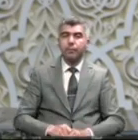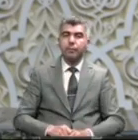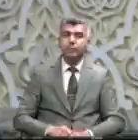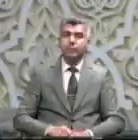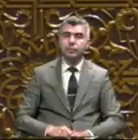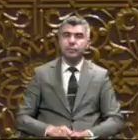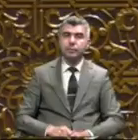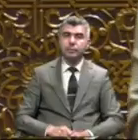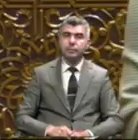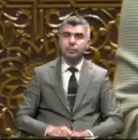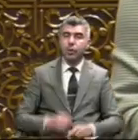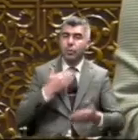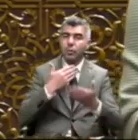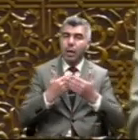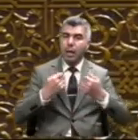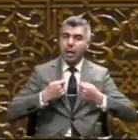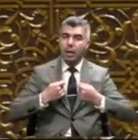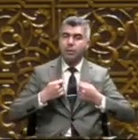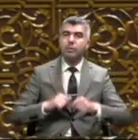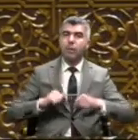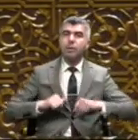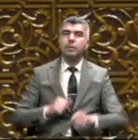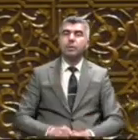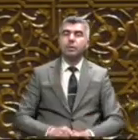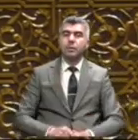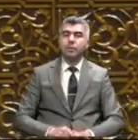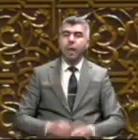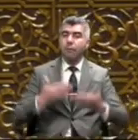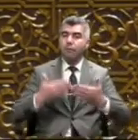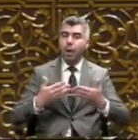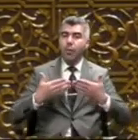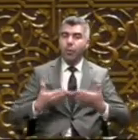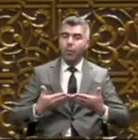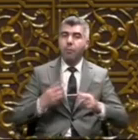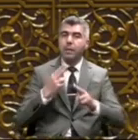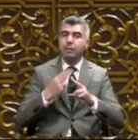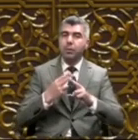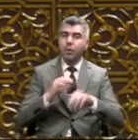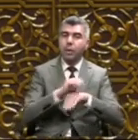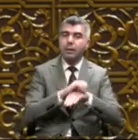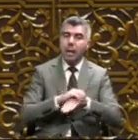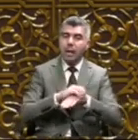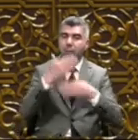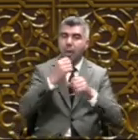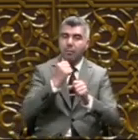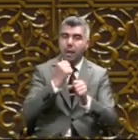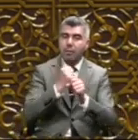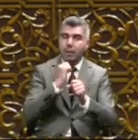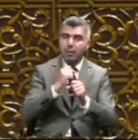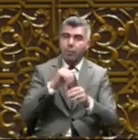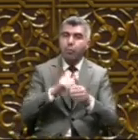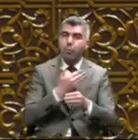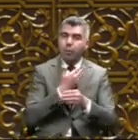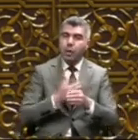تفضلي المحترم يشرفني ان اتناول الكلمه باسم اتحاد الوطني للشرب المغرب بمجلس